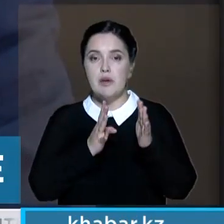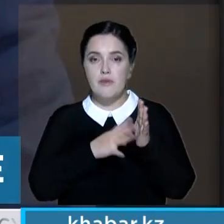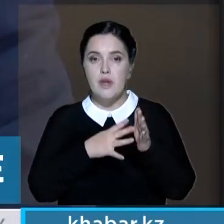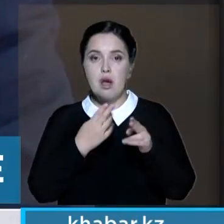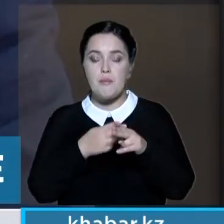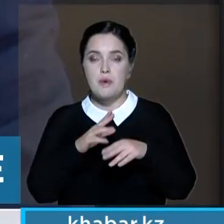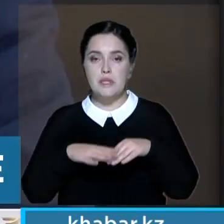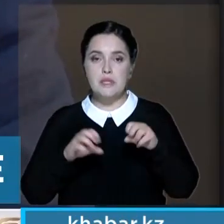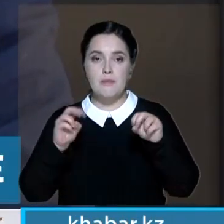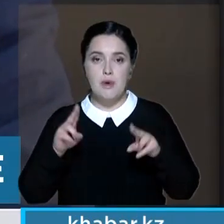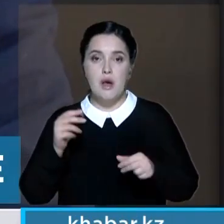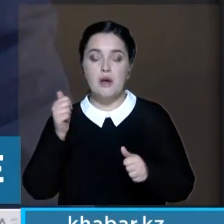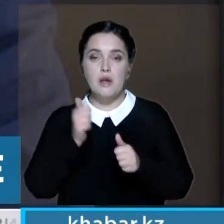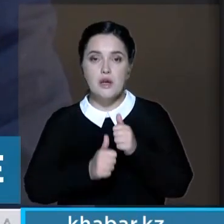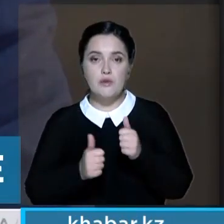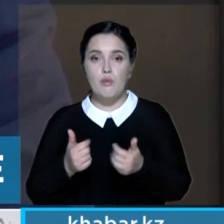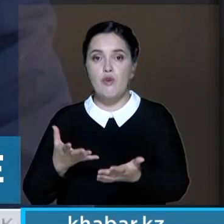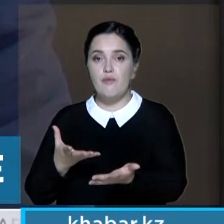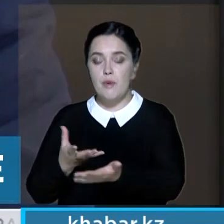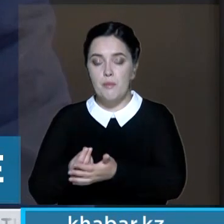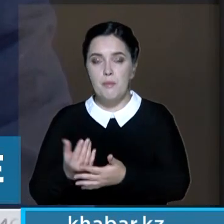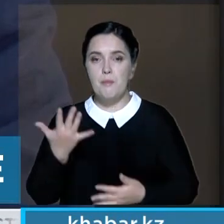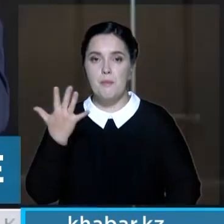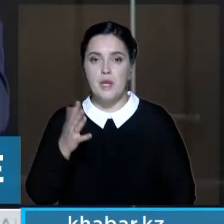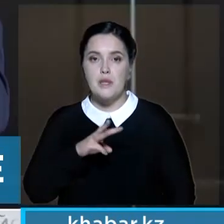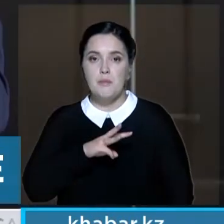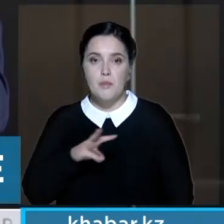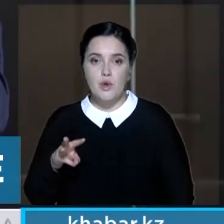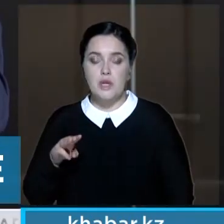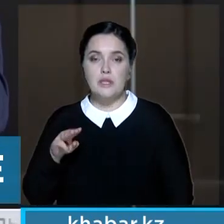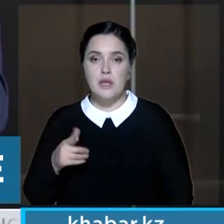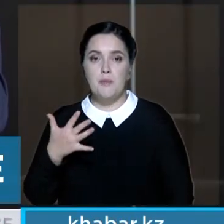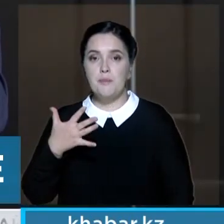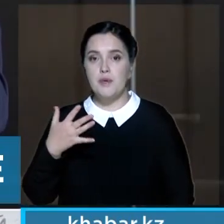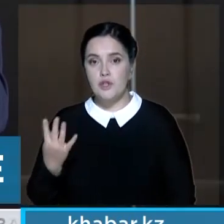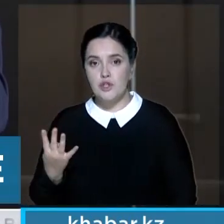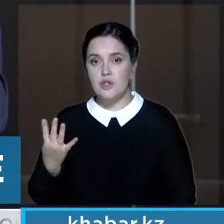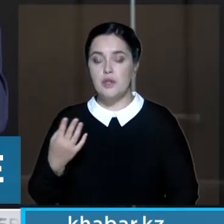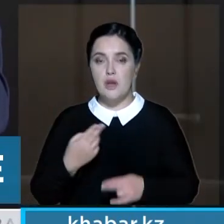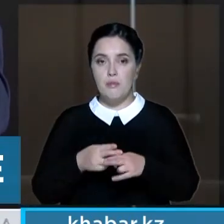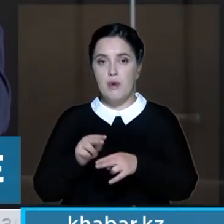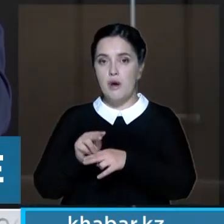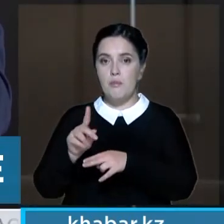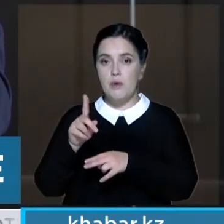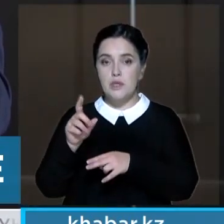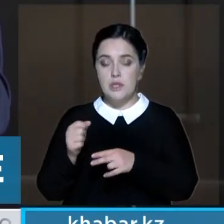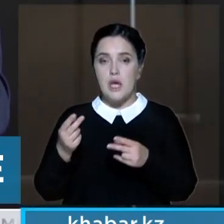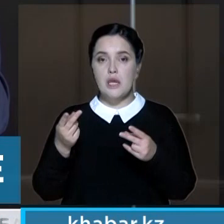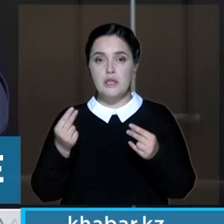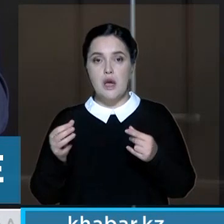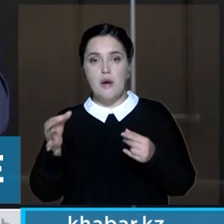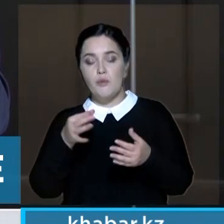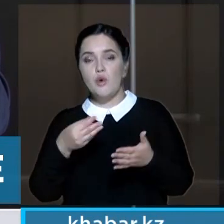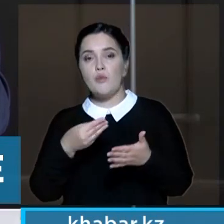специалистов, каждому из которых будет выплачено по 5 миллионов подъемных. 54 резидента обучаются за счет средств областного